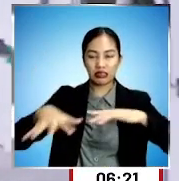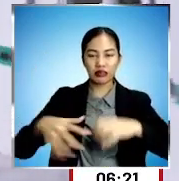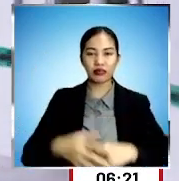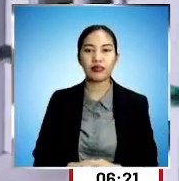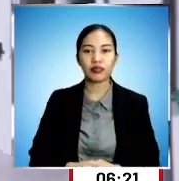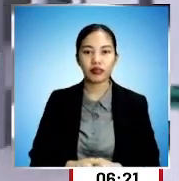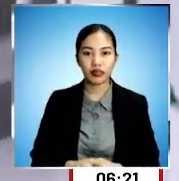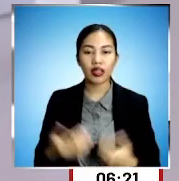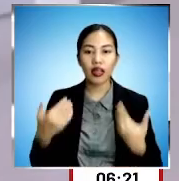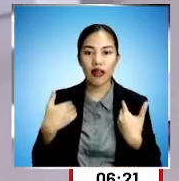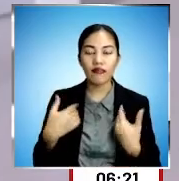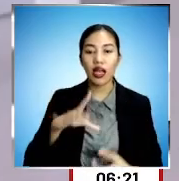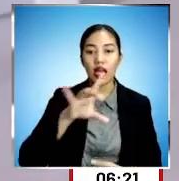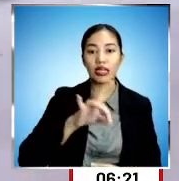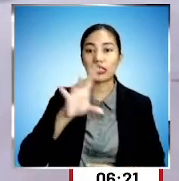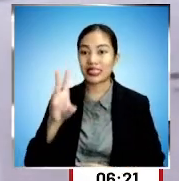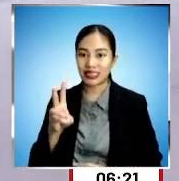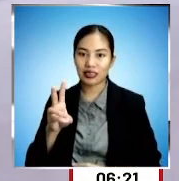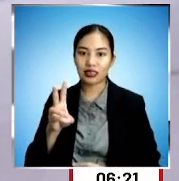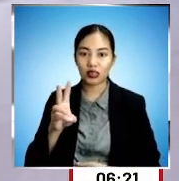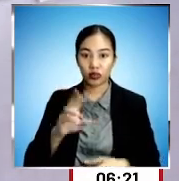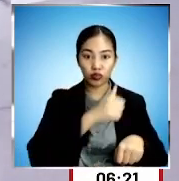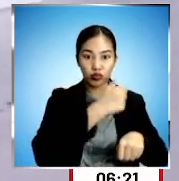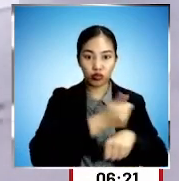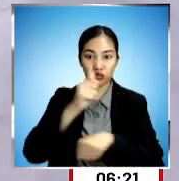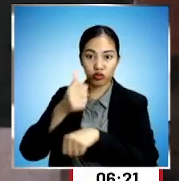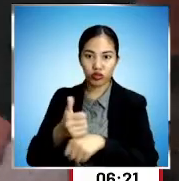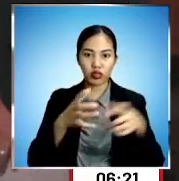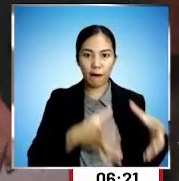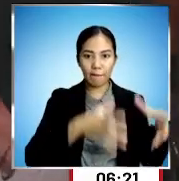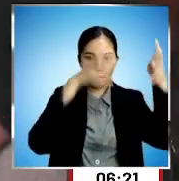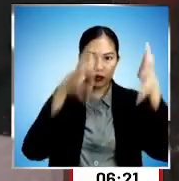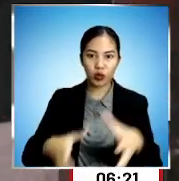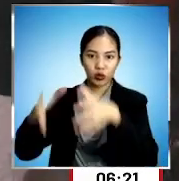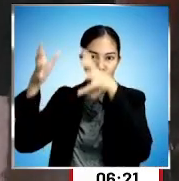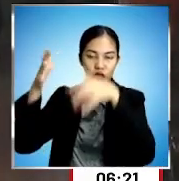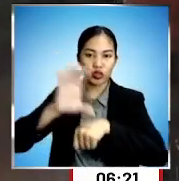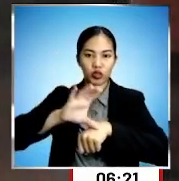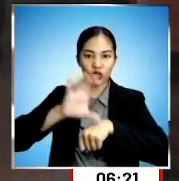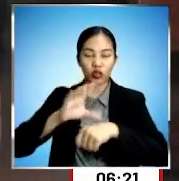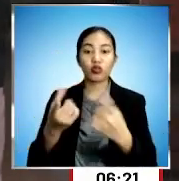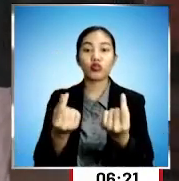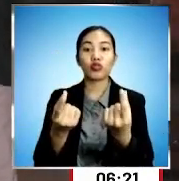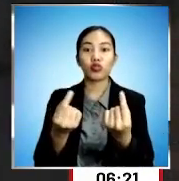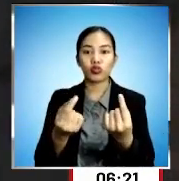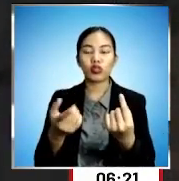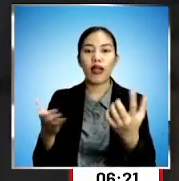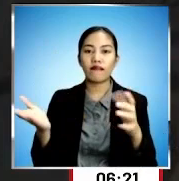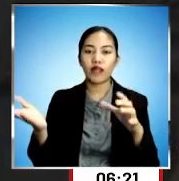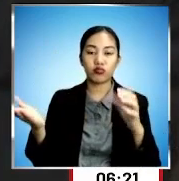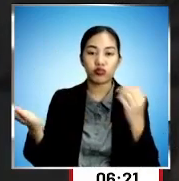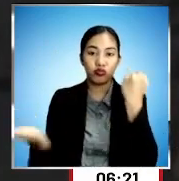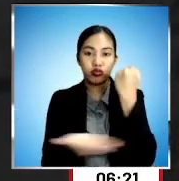na Engineer Rowell sa bawat poste ng simbahan. Yung una, chinip off natin to, tapos naglagay tayo dito ng hydraulic jack. Yung